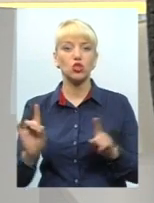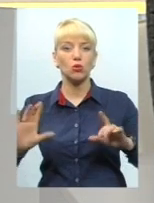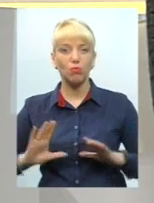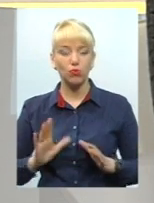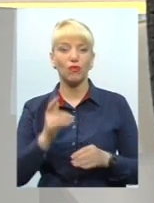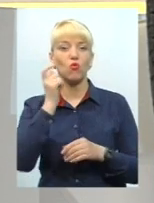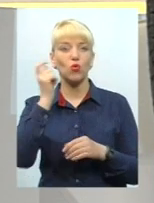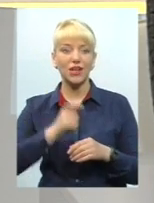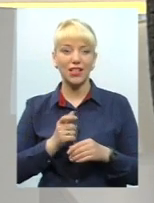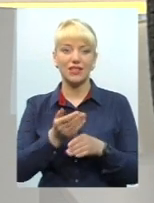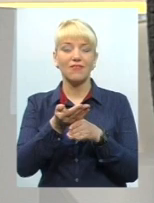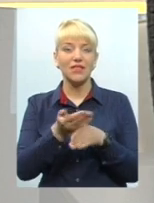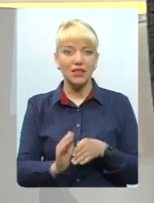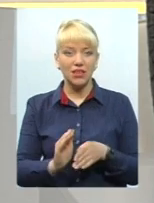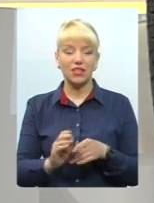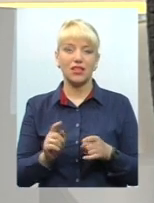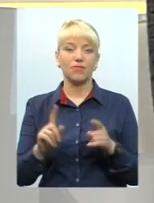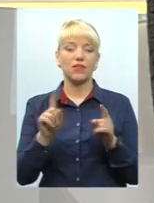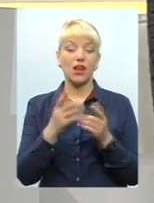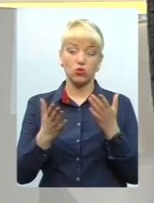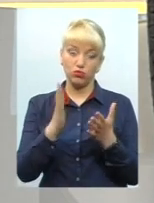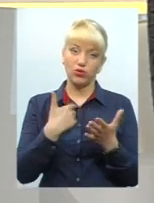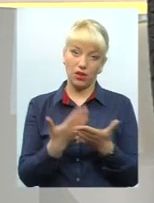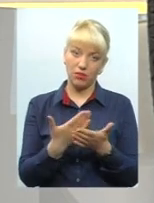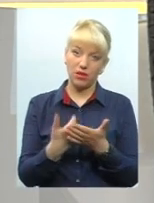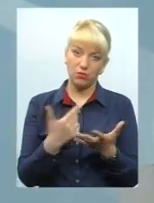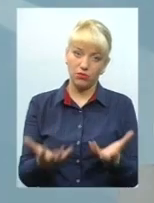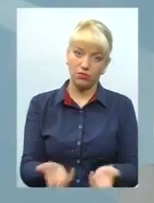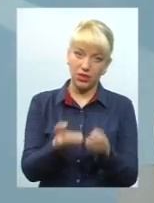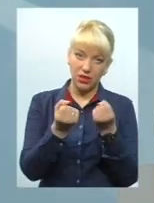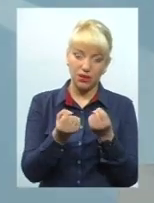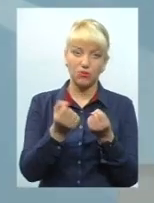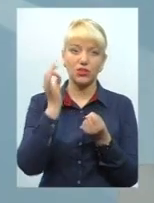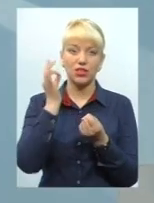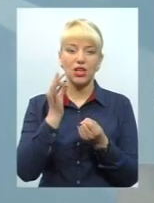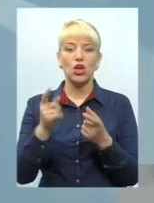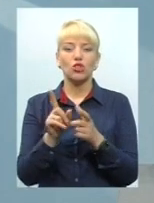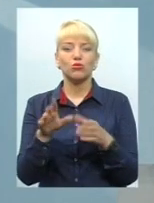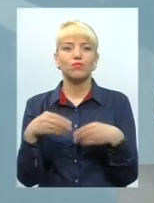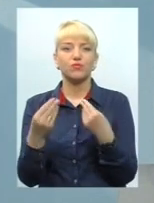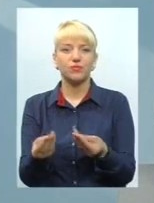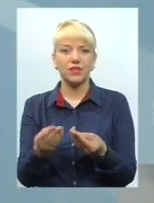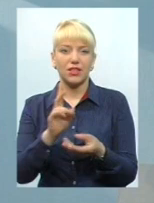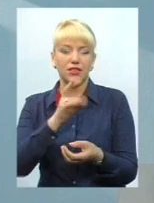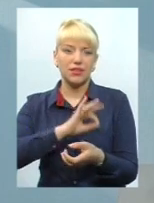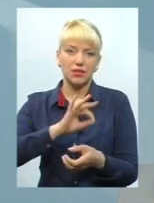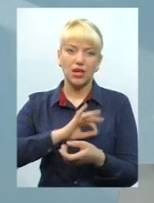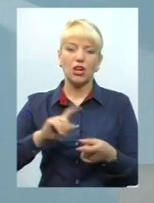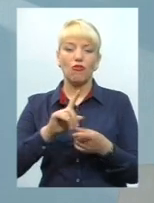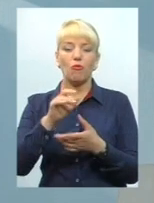чи інші, якщо вони, значить, будуть підтримувати, чи будуть союзниками, ті чи інші преференції створені в